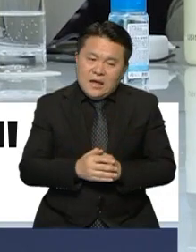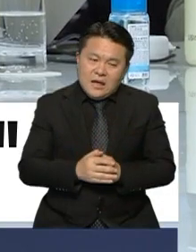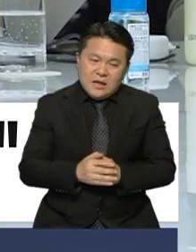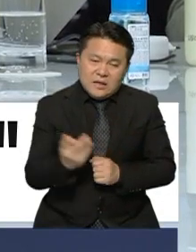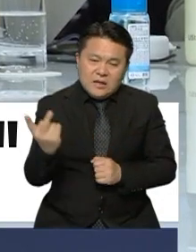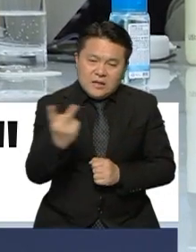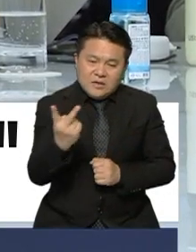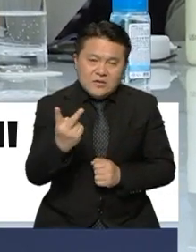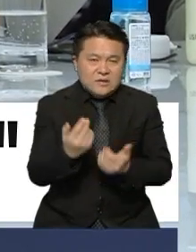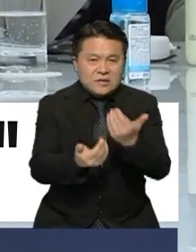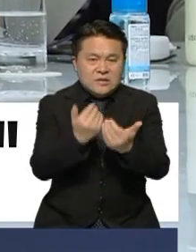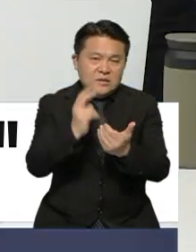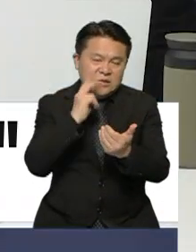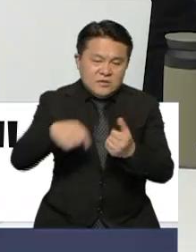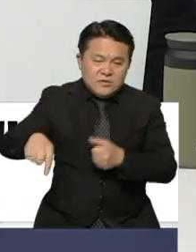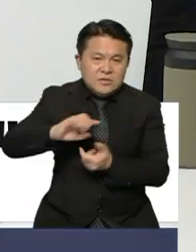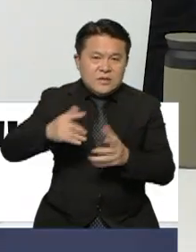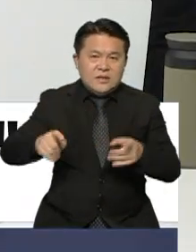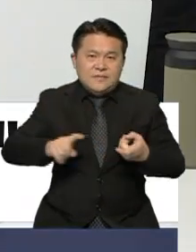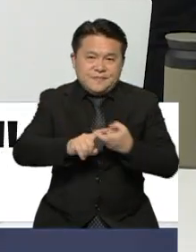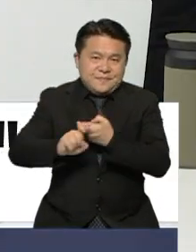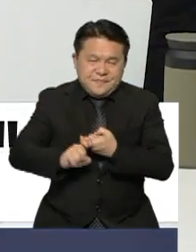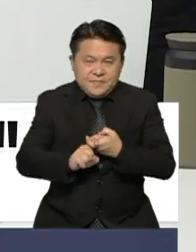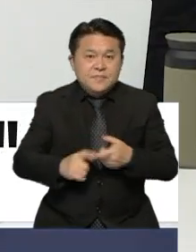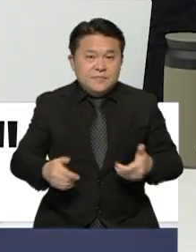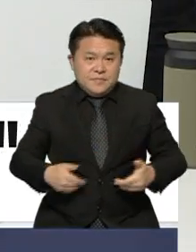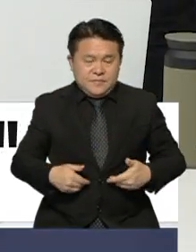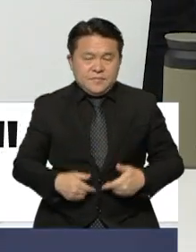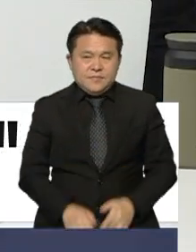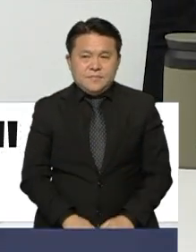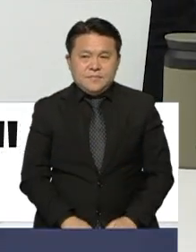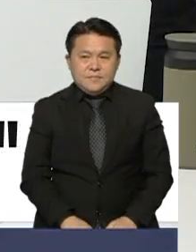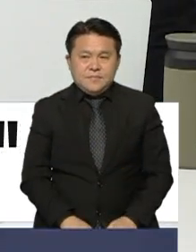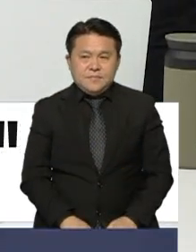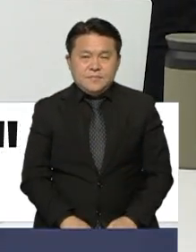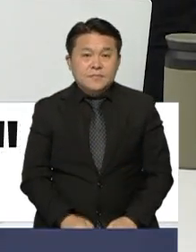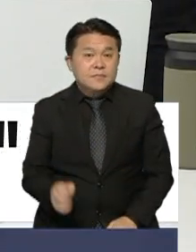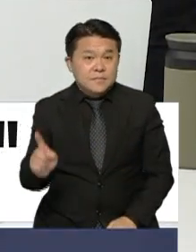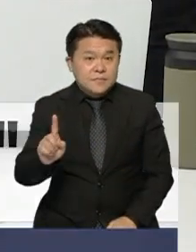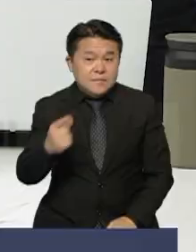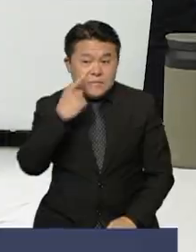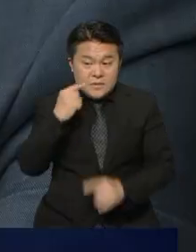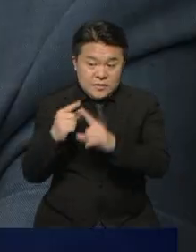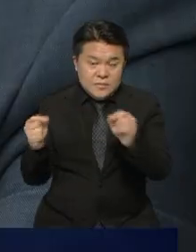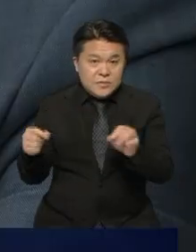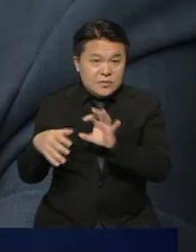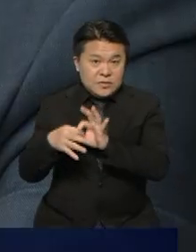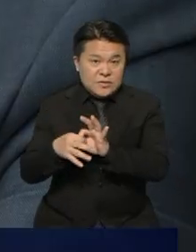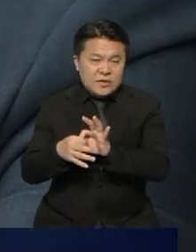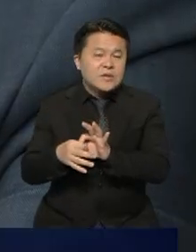심해지면 주변국은 더 결속해야 할 필요가 있다라고 강조했습니다. 그러면서